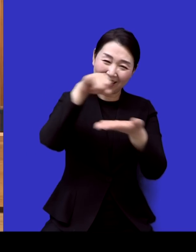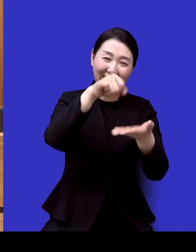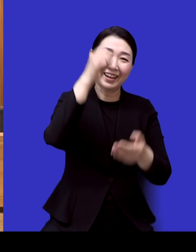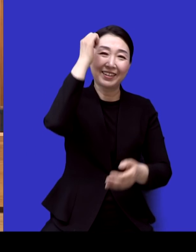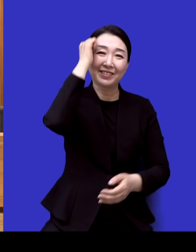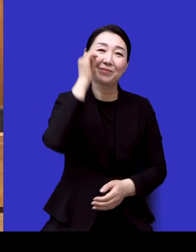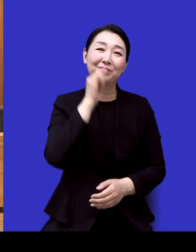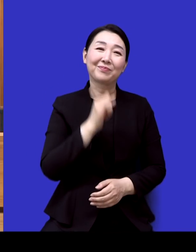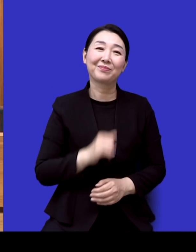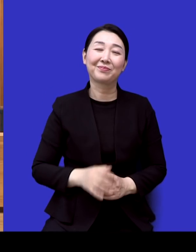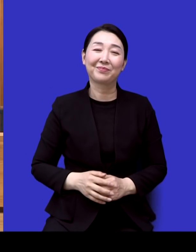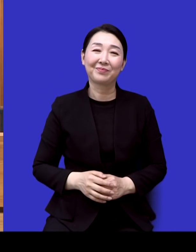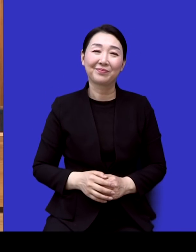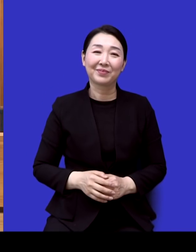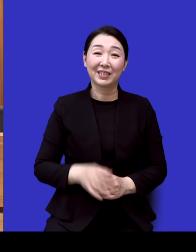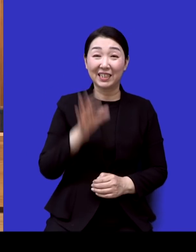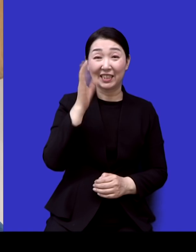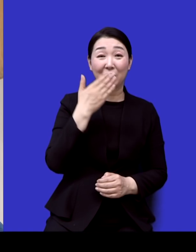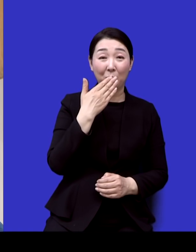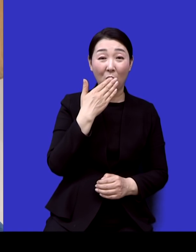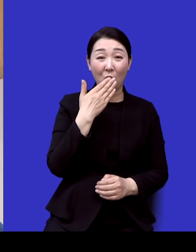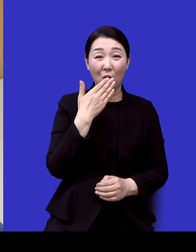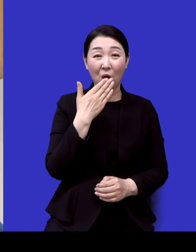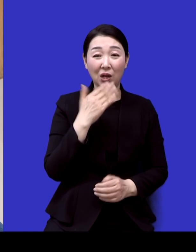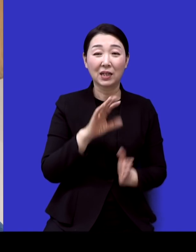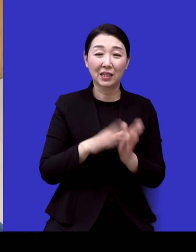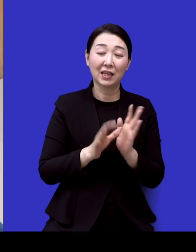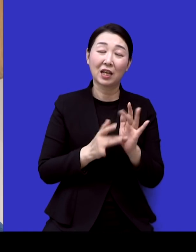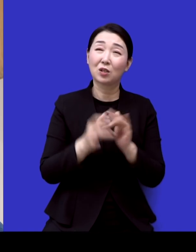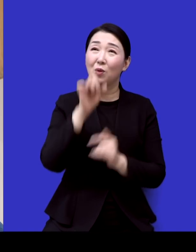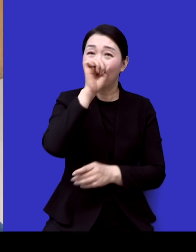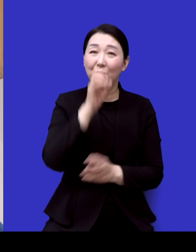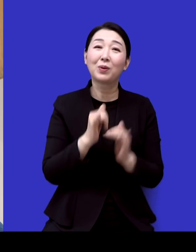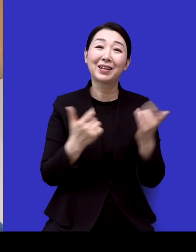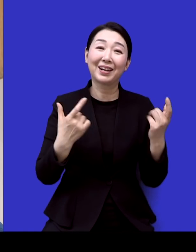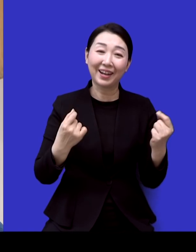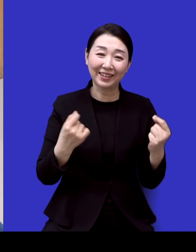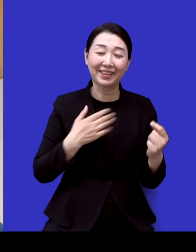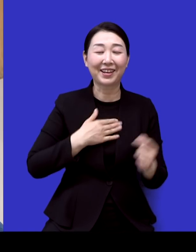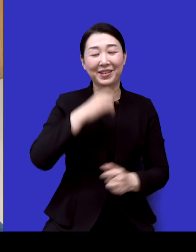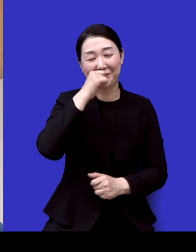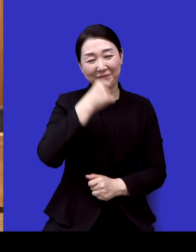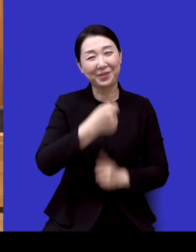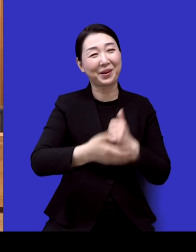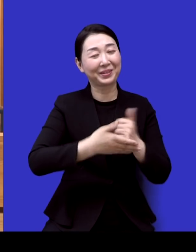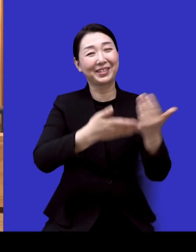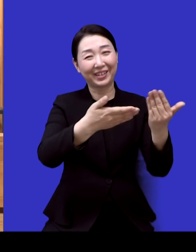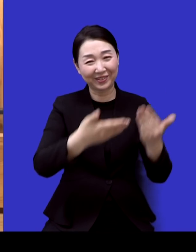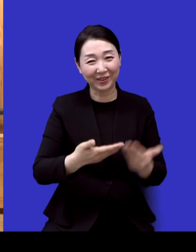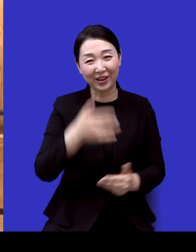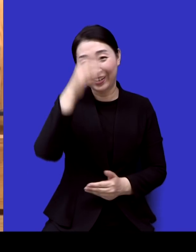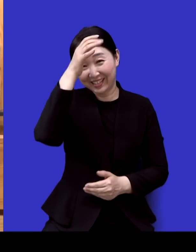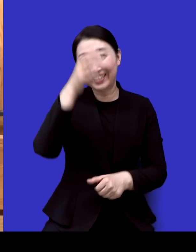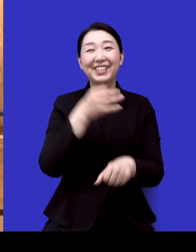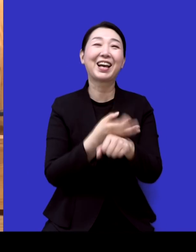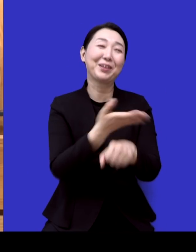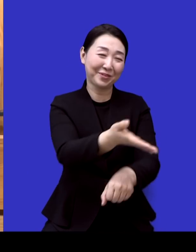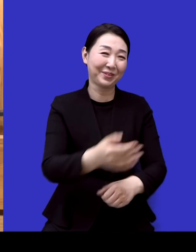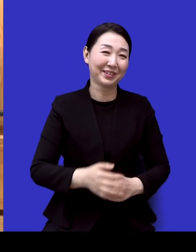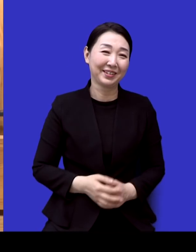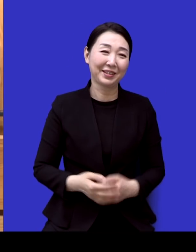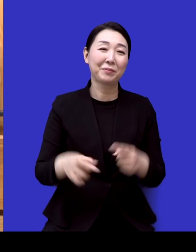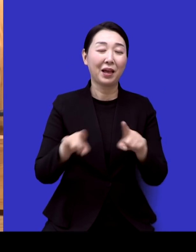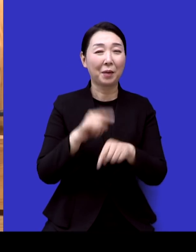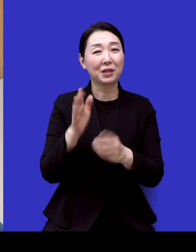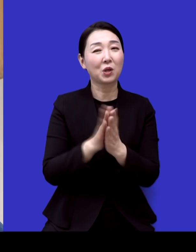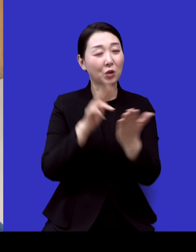나요. 어머. 그럼 치킨을 먹으면 야 예수님 좋은 분 같아. 저한테 기분 좋으라고 해주고. 그래 또 치킨 사주니까. 예, 그래서 같이